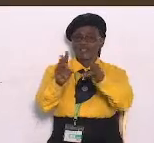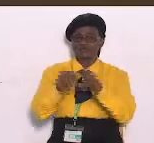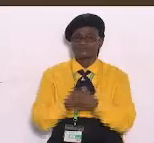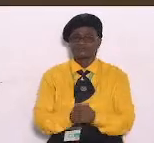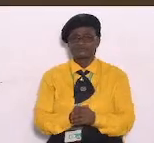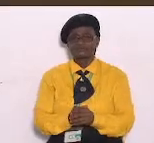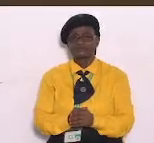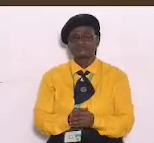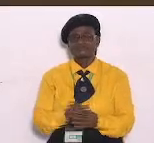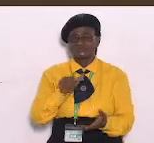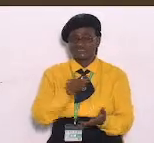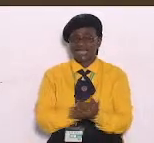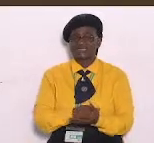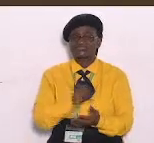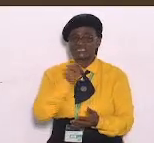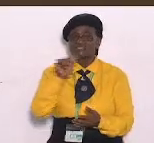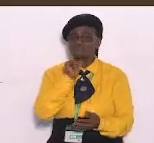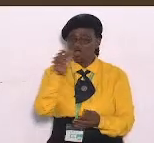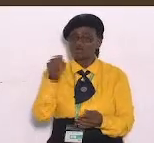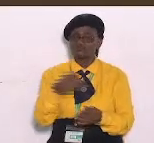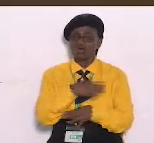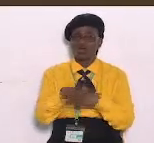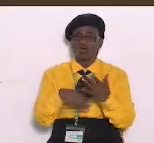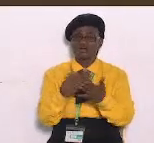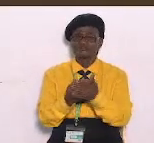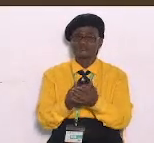ça ce n'est pas